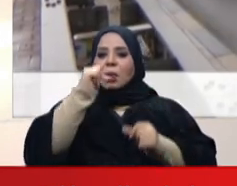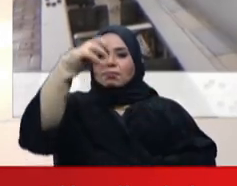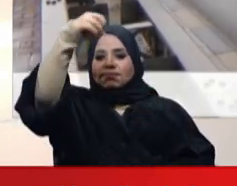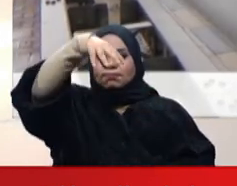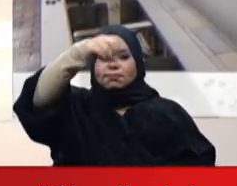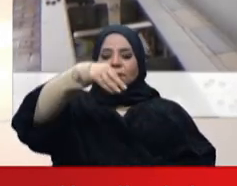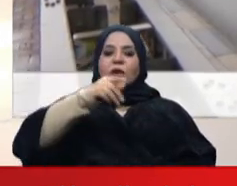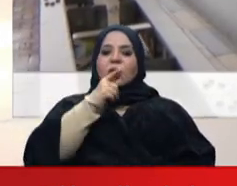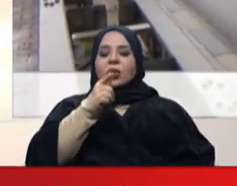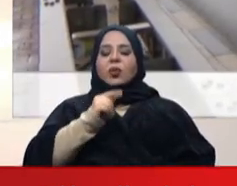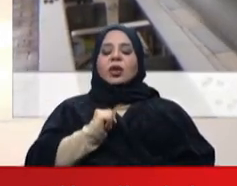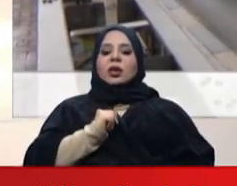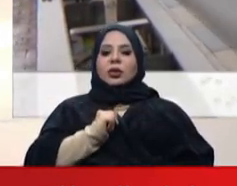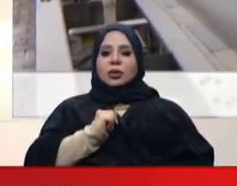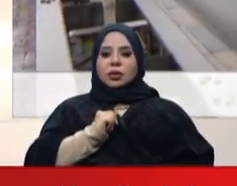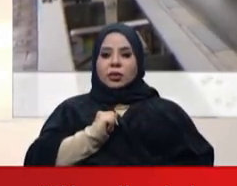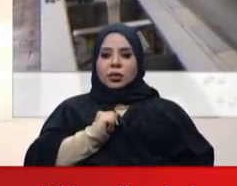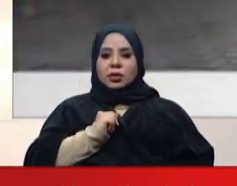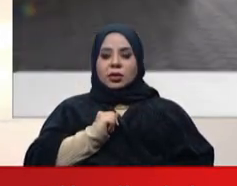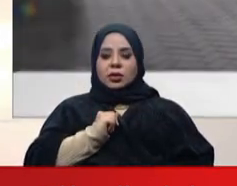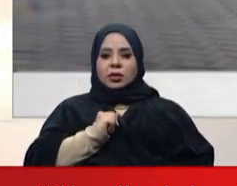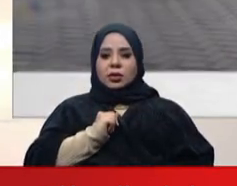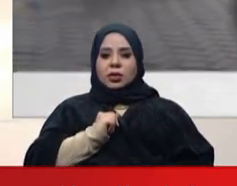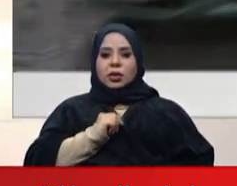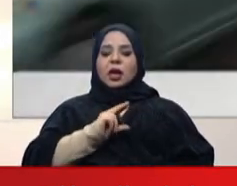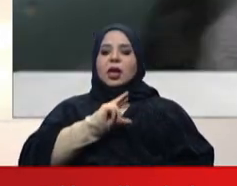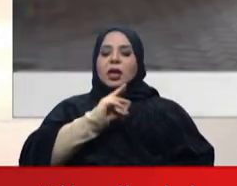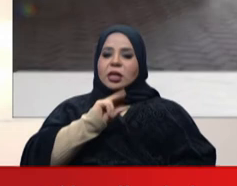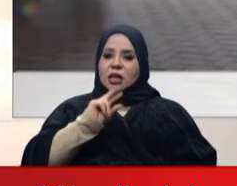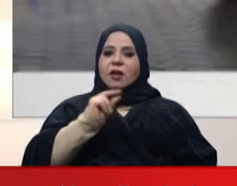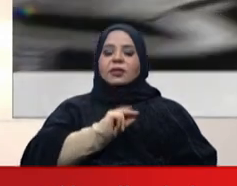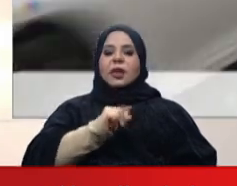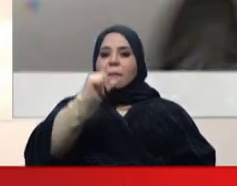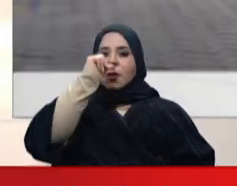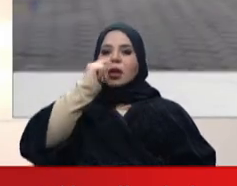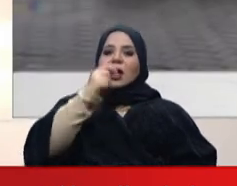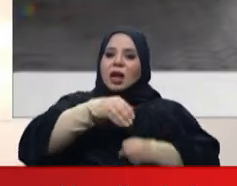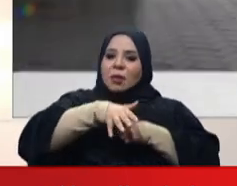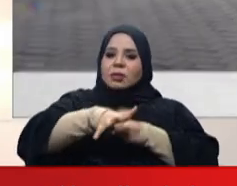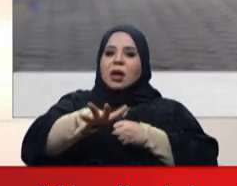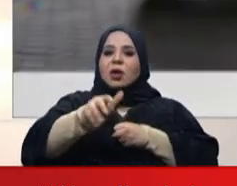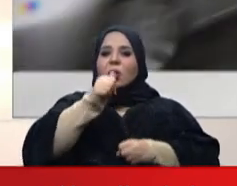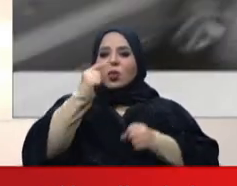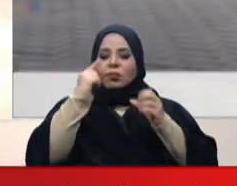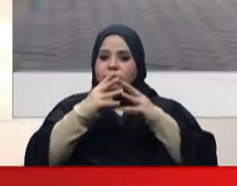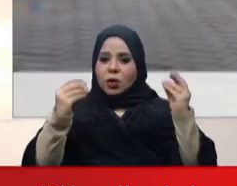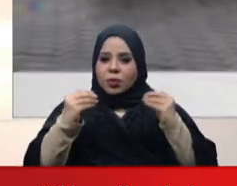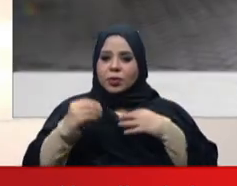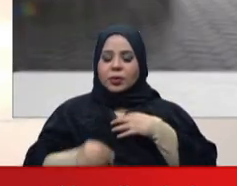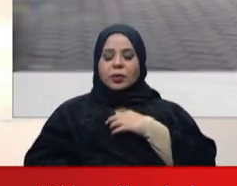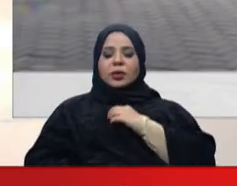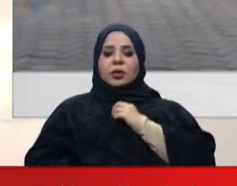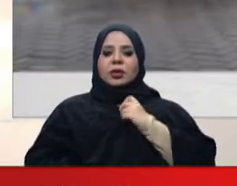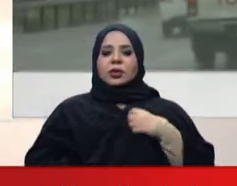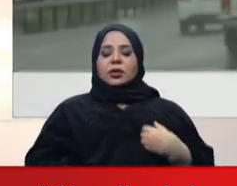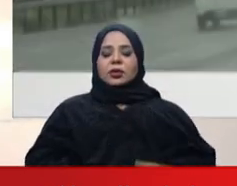مثل إضافة شبكات تصريف مياه الأمطار في الطرق الحديثة اللي يتم إنشائها حديثا أو اللي